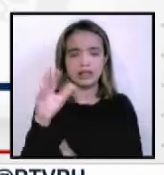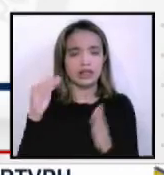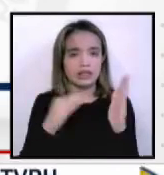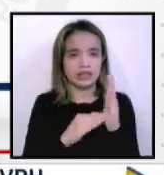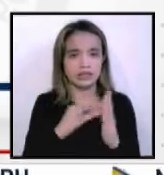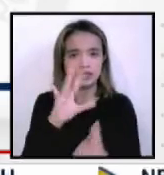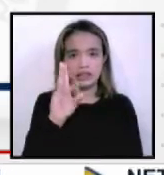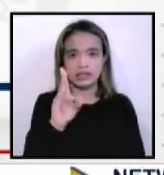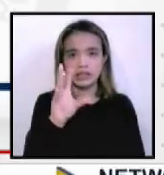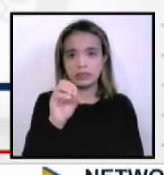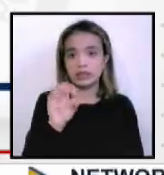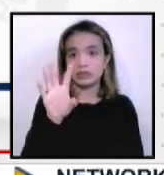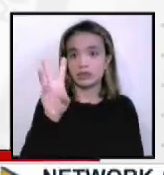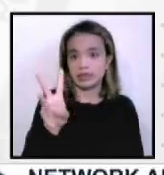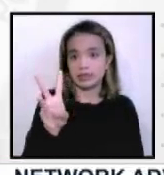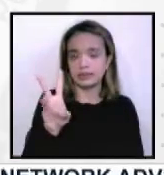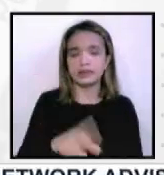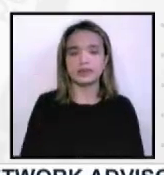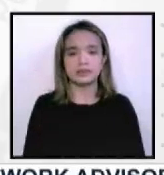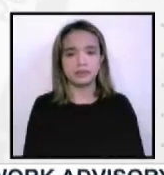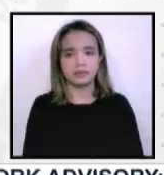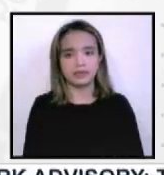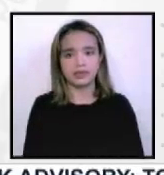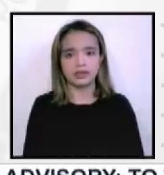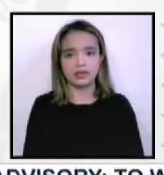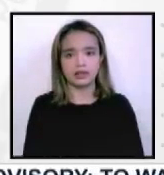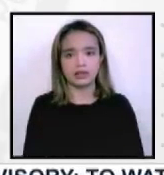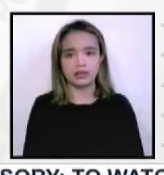2,779,706 ang mga gumaling. Tumaas din sa